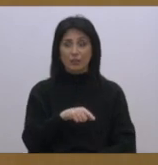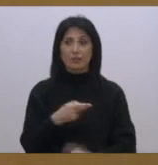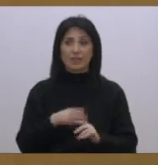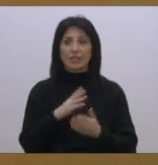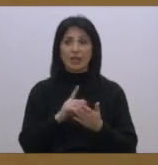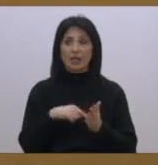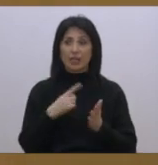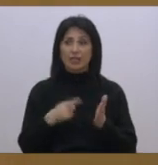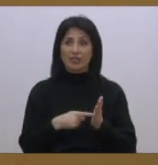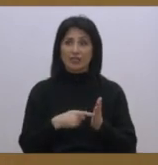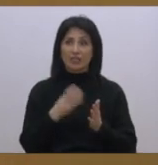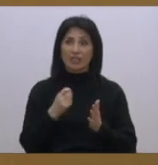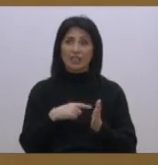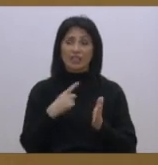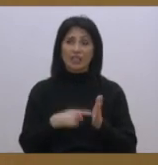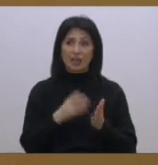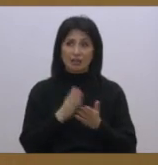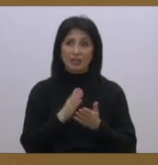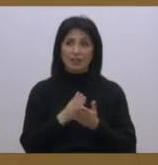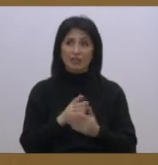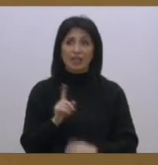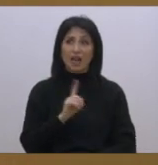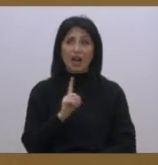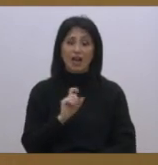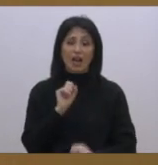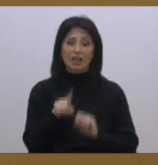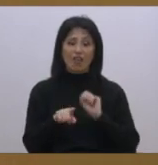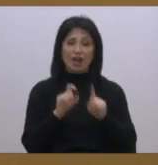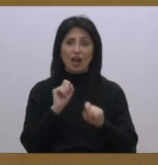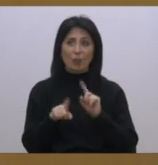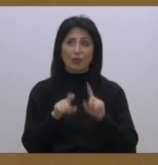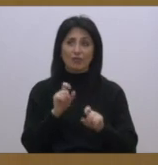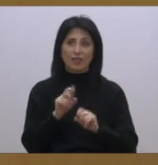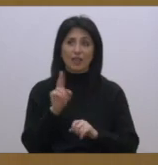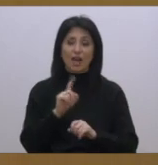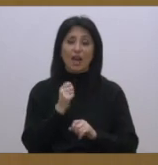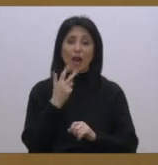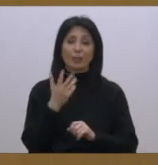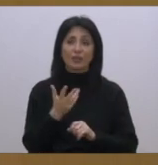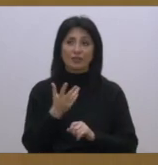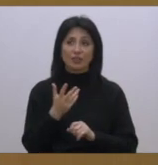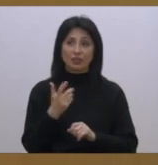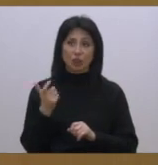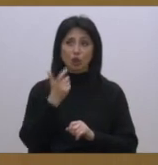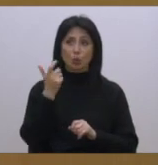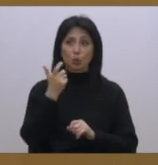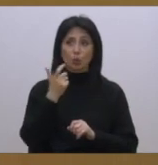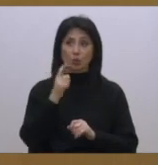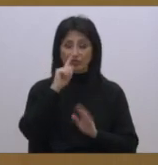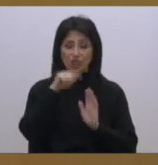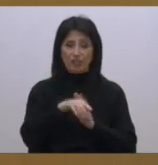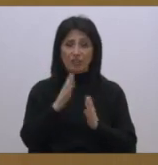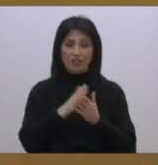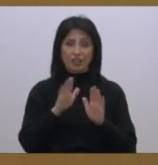არის კითხვა და კითხვა ჩდება ასევე რა დავალებებს და რამდენად სუვერენიტეტში ჩარევას